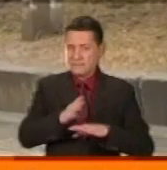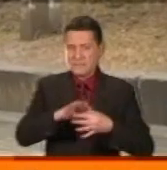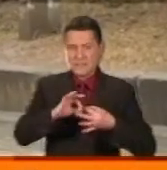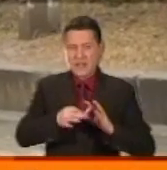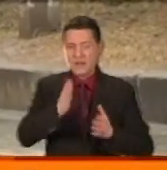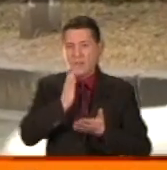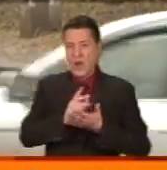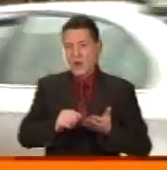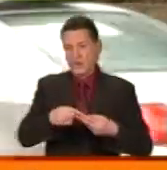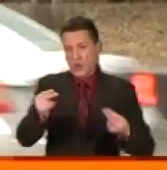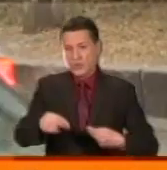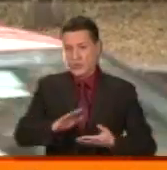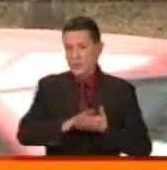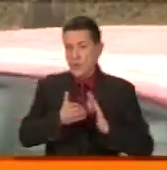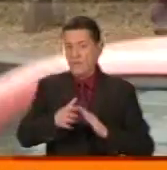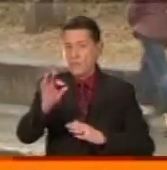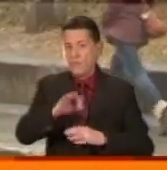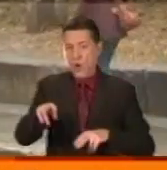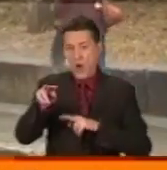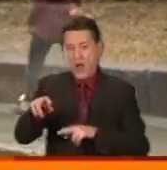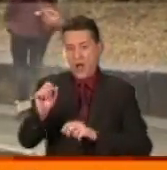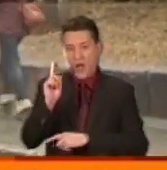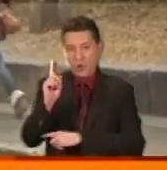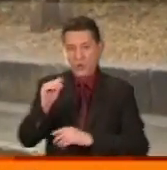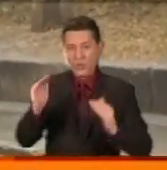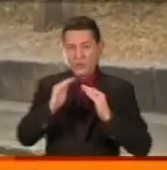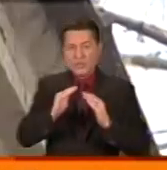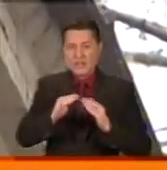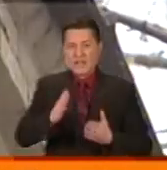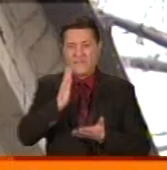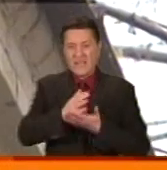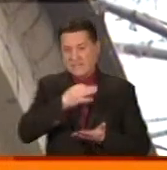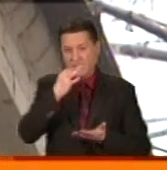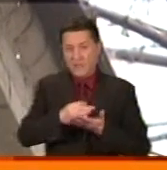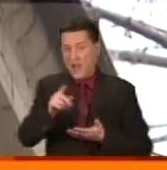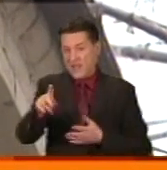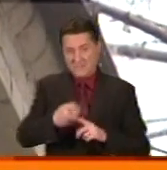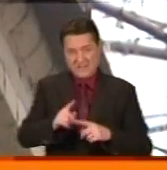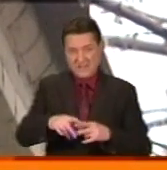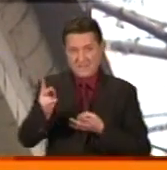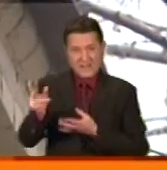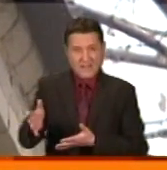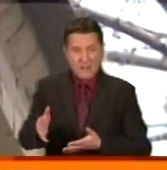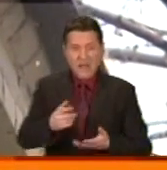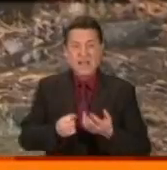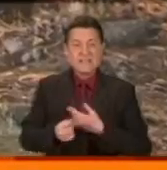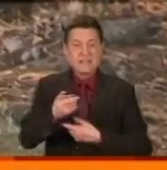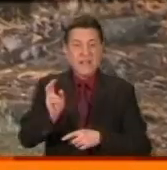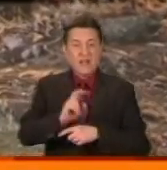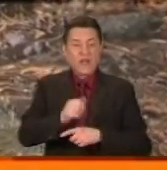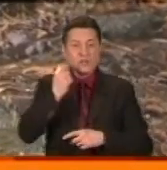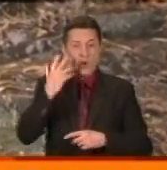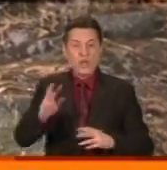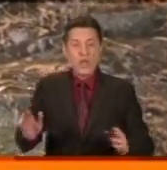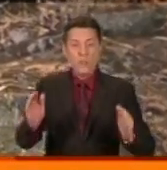мають заключити договір про охорону будинку нести відповідальність а їм То не треба вони з'являються після того як будинок